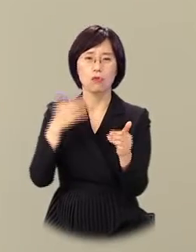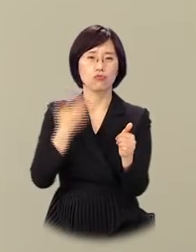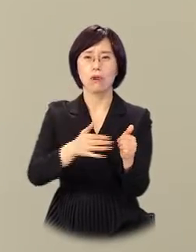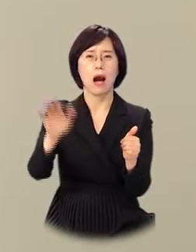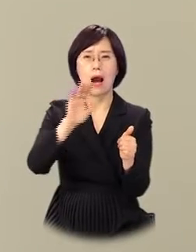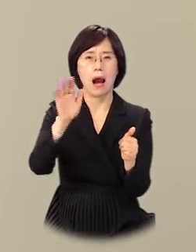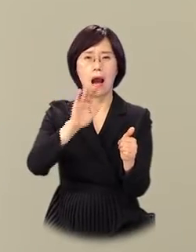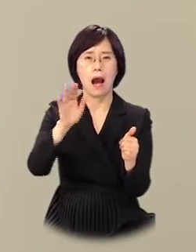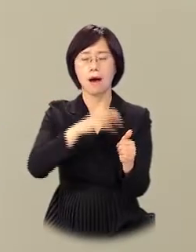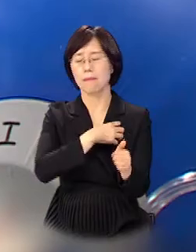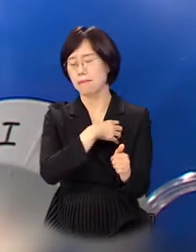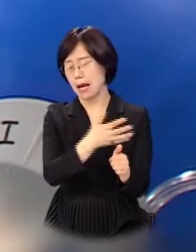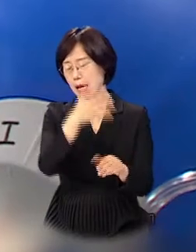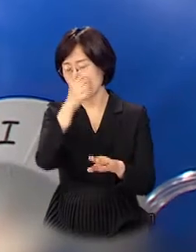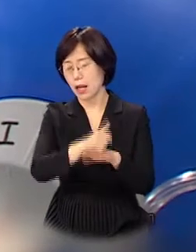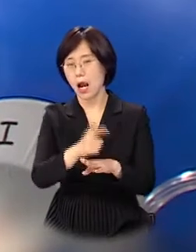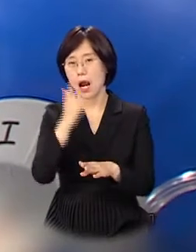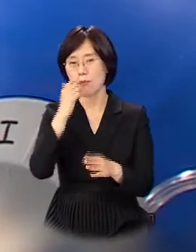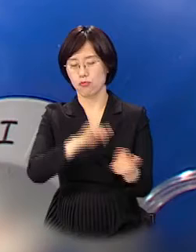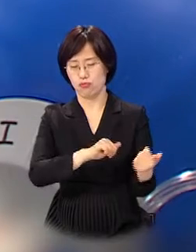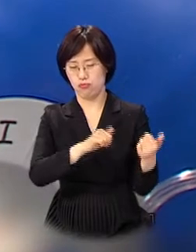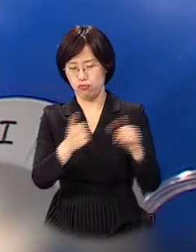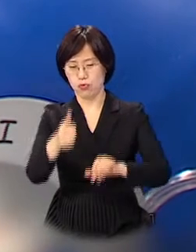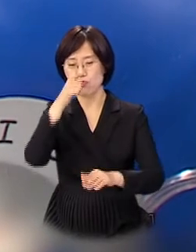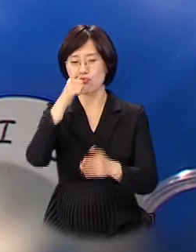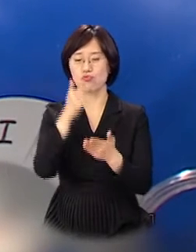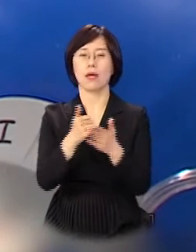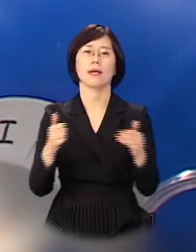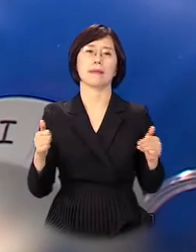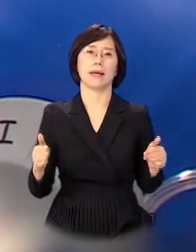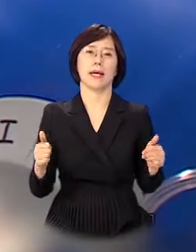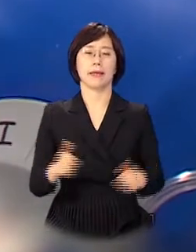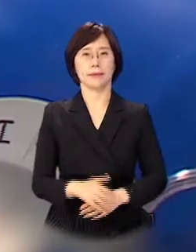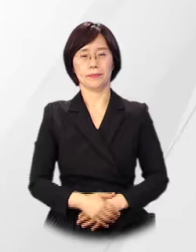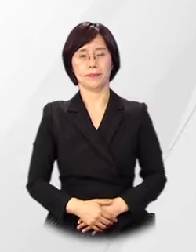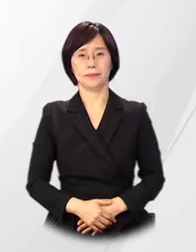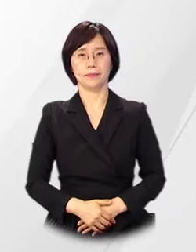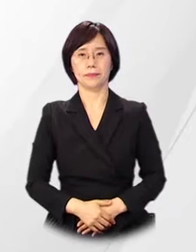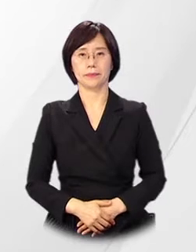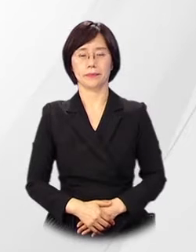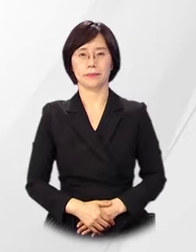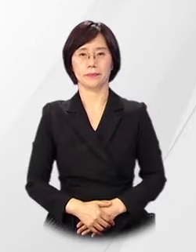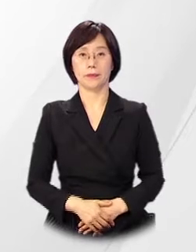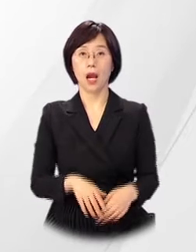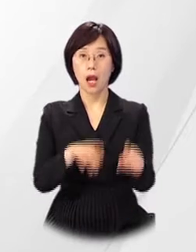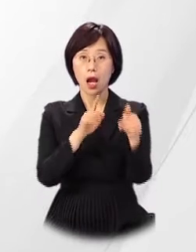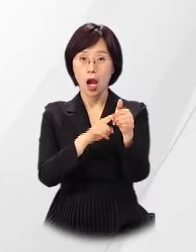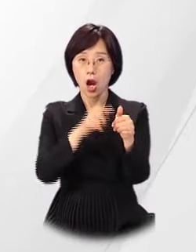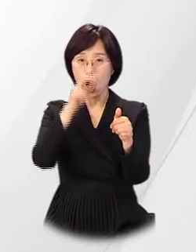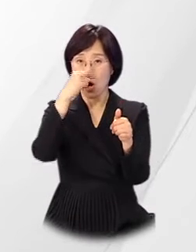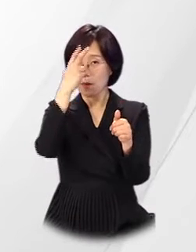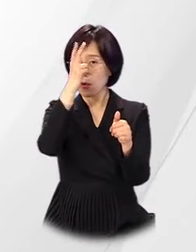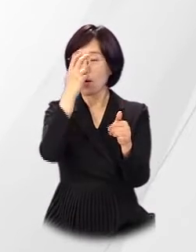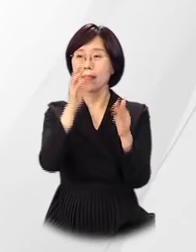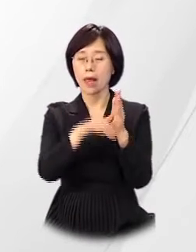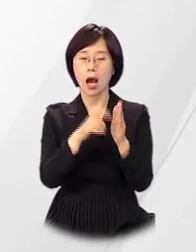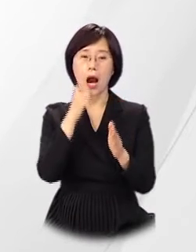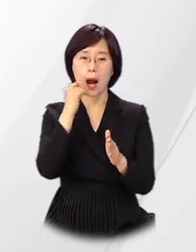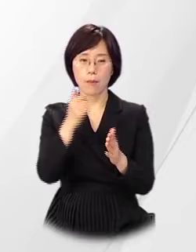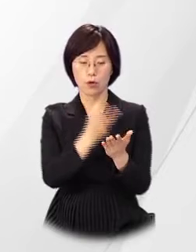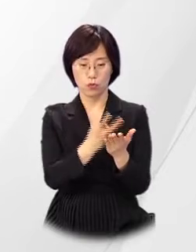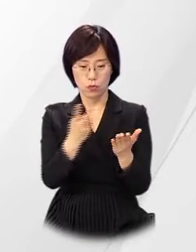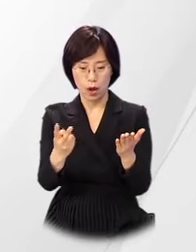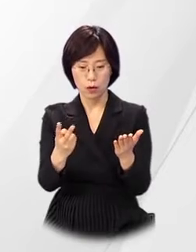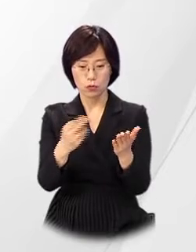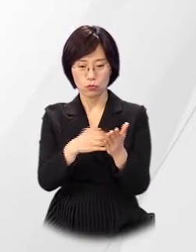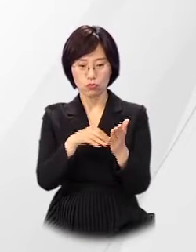제공을 중단하고 방치해 아버지를 숨지게 한 혐의로 재판에 넘겨졌습니다. A씨는 검찰 조사에서 아버지를